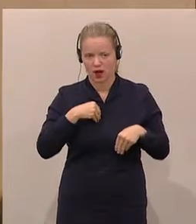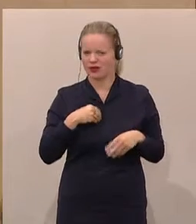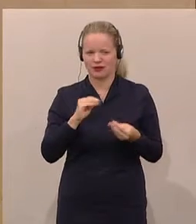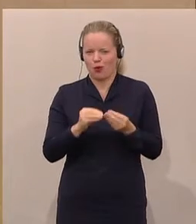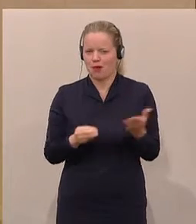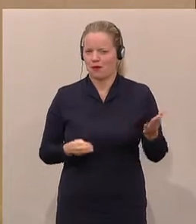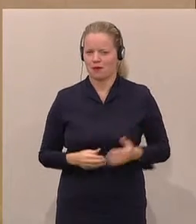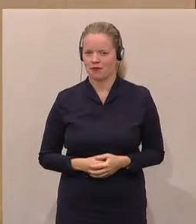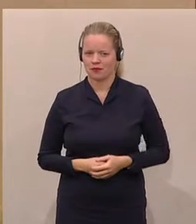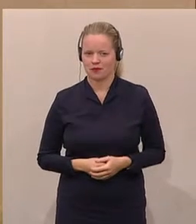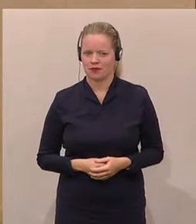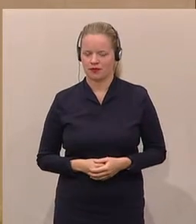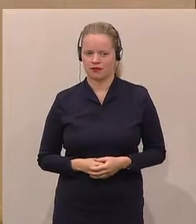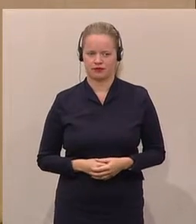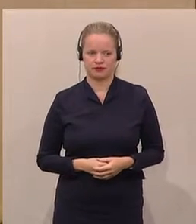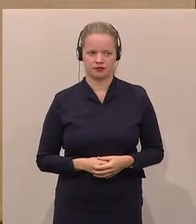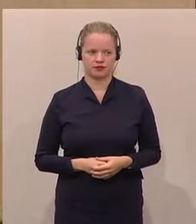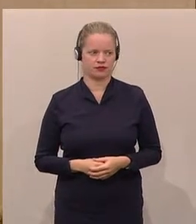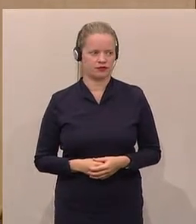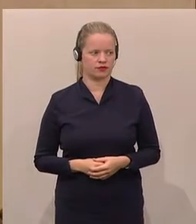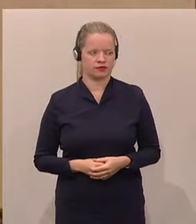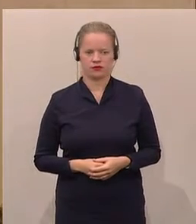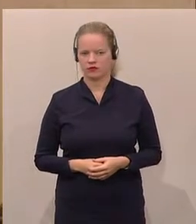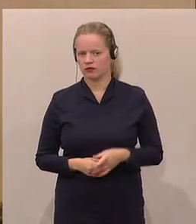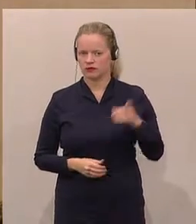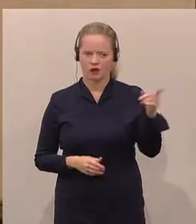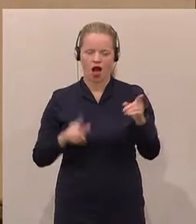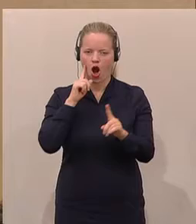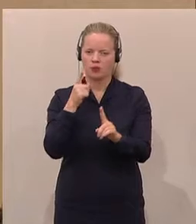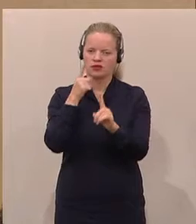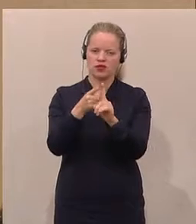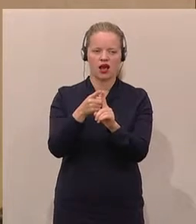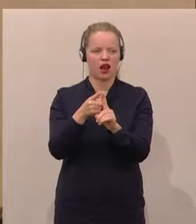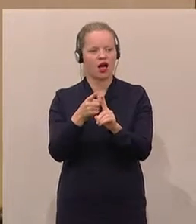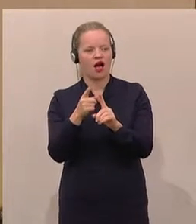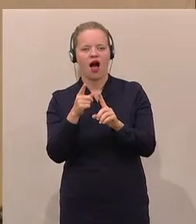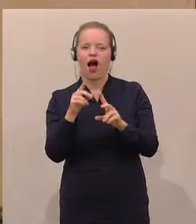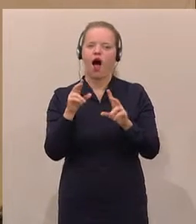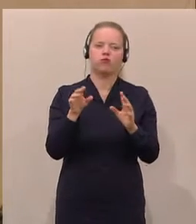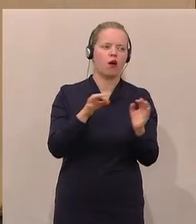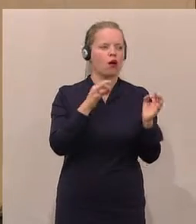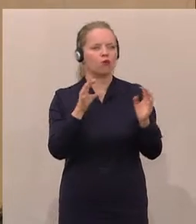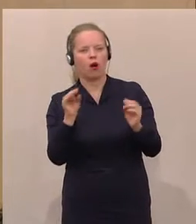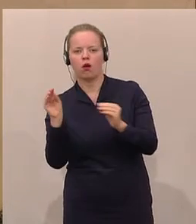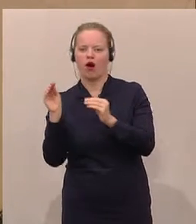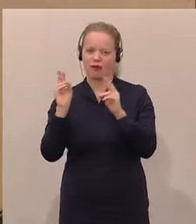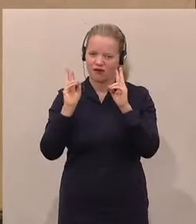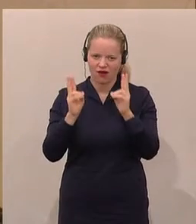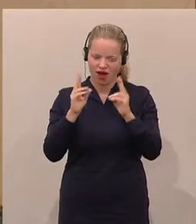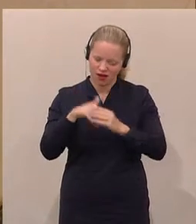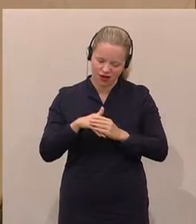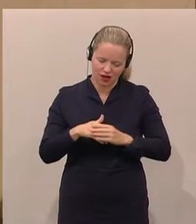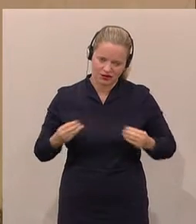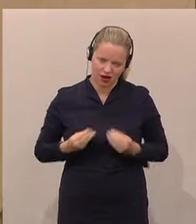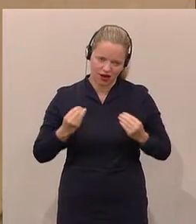Problem. Es geht Ihnen nur um Polemik, es geht Ihnen nicht um die Sache. Und deshalb versuche ich jetzt etwas sachlicher die Sache